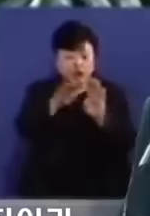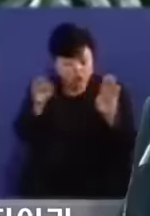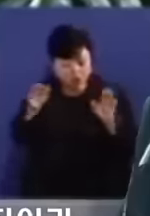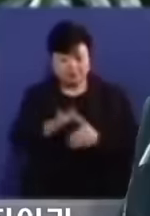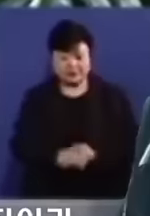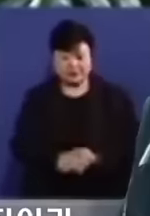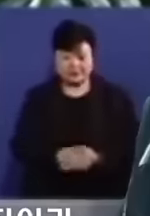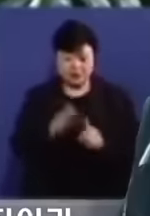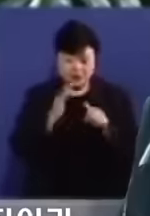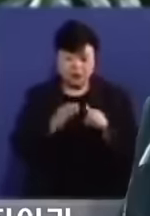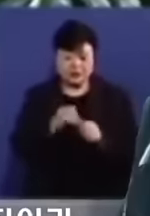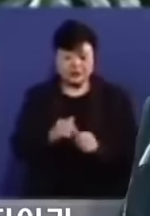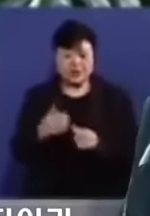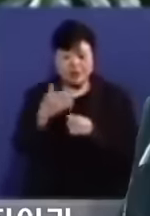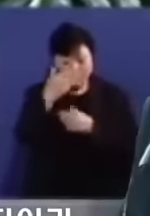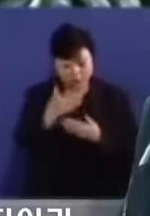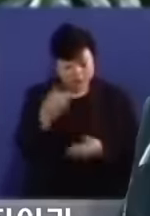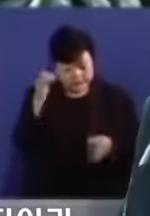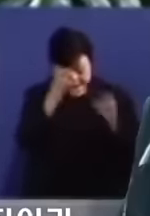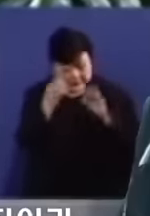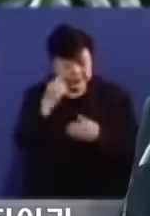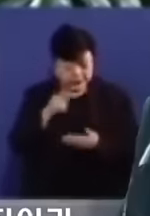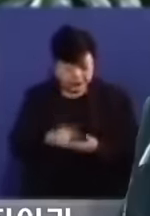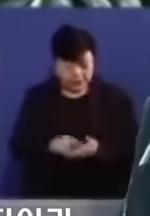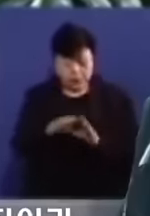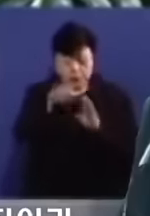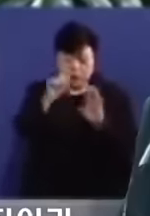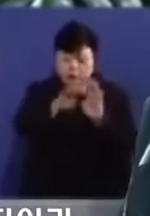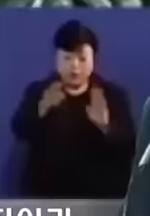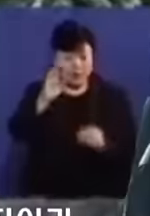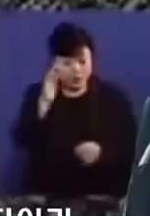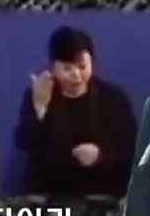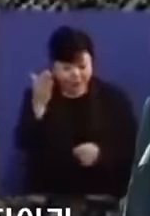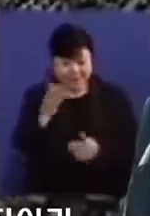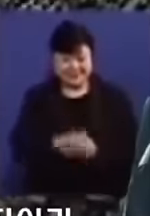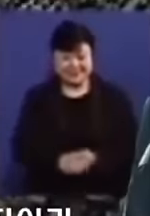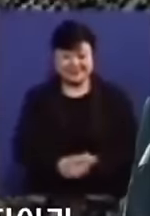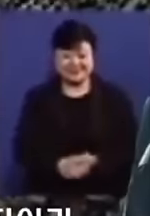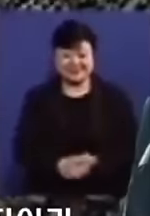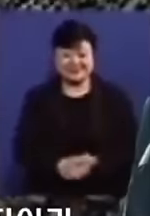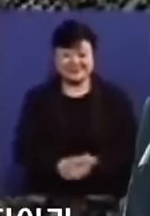것이라. 구하는 이마다 얻을 것이요, 찾는 이가 찾을 것이요, 두드리는 이가 열릴 것이니라.